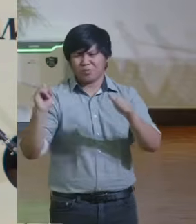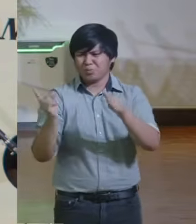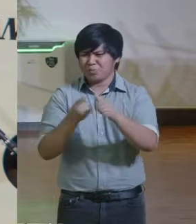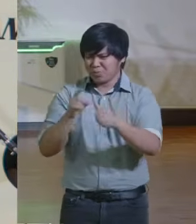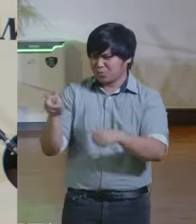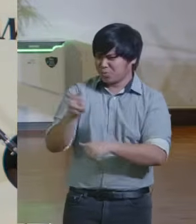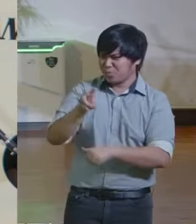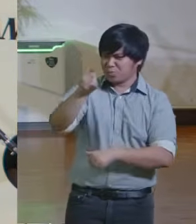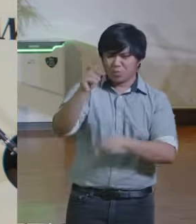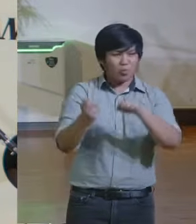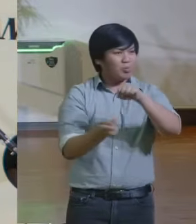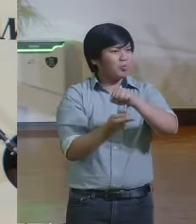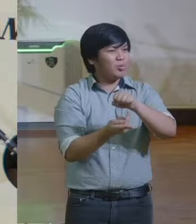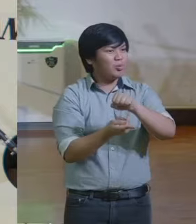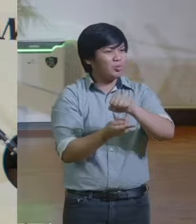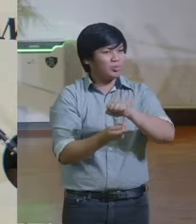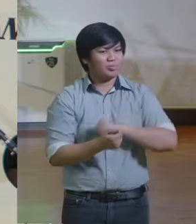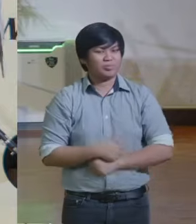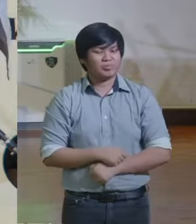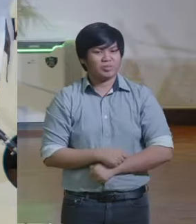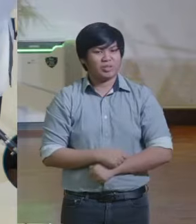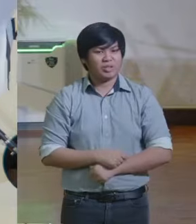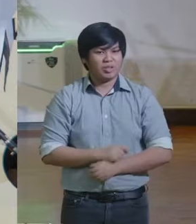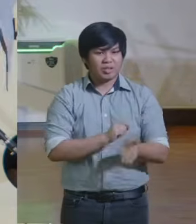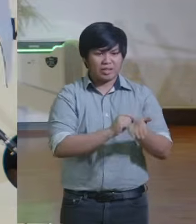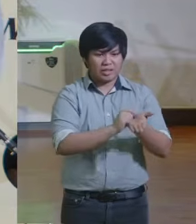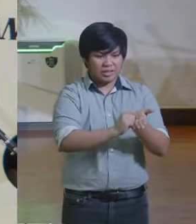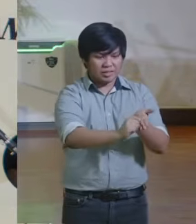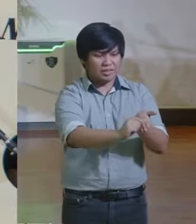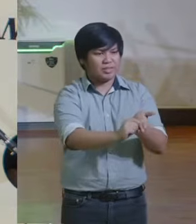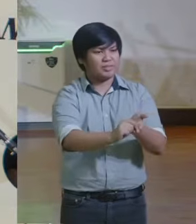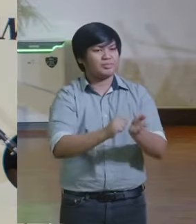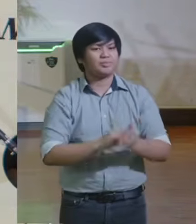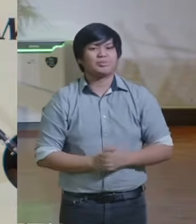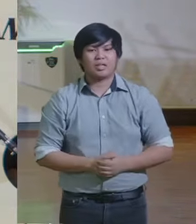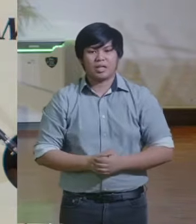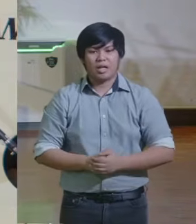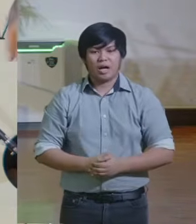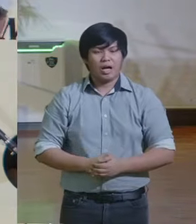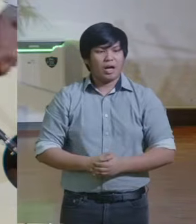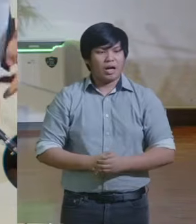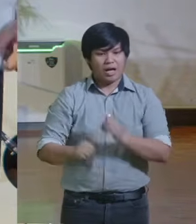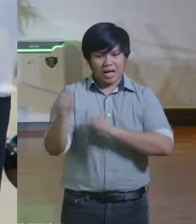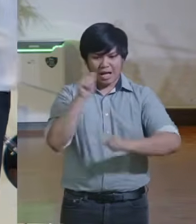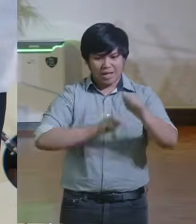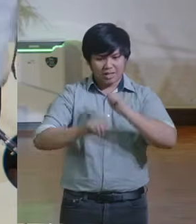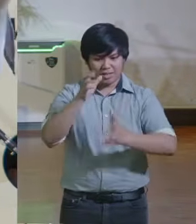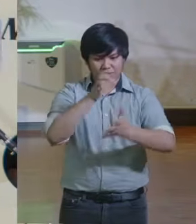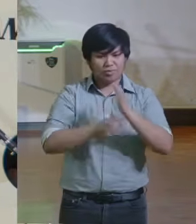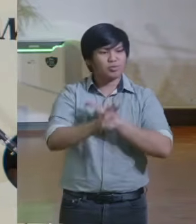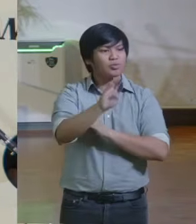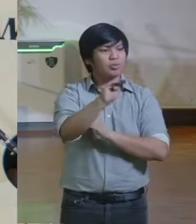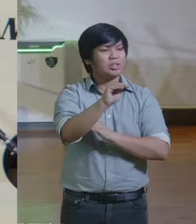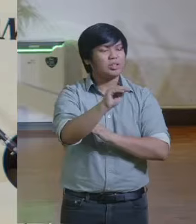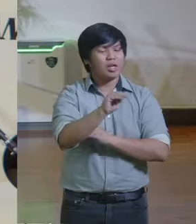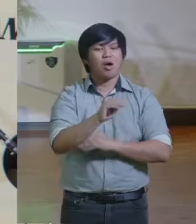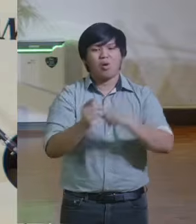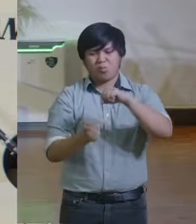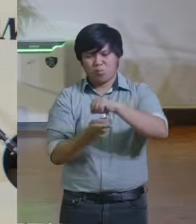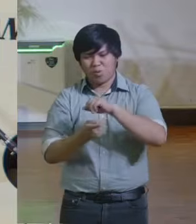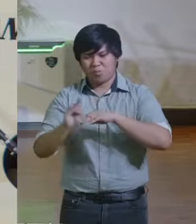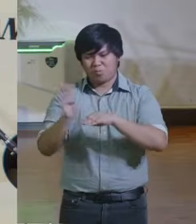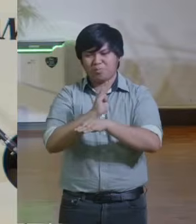Acts 13. Sinulat na ito bago mag-Acts 15. Nung Acts 14, busy siya.